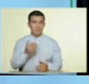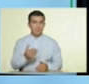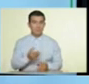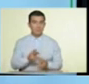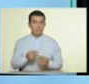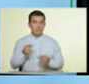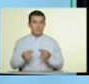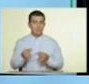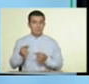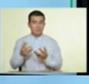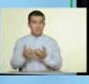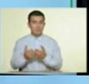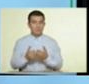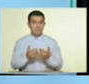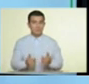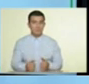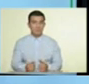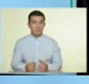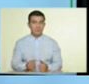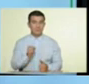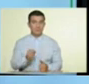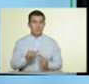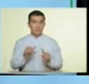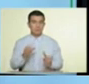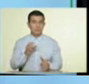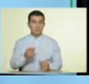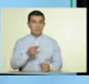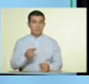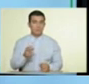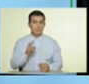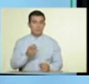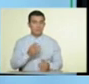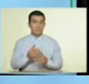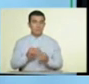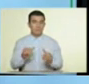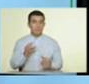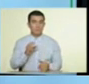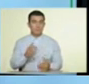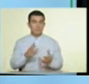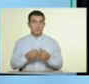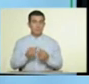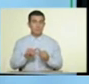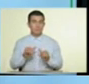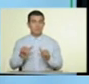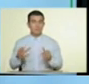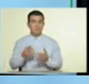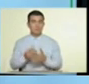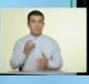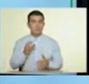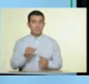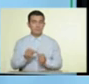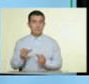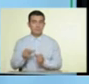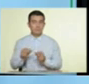taqsimot qonunidan foydalanib, demak a ko'paytiruvchi ayru b ko'paytiruvchi, bu yerde umumiy ko'paytiruvchi s ni qavsdan